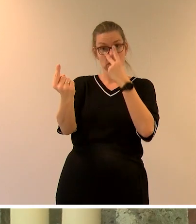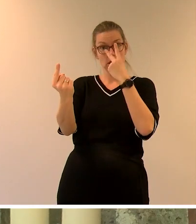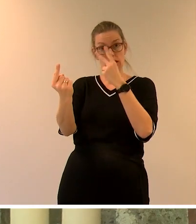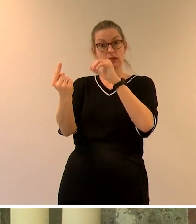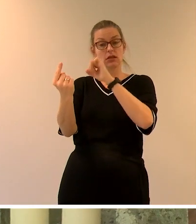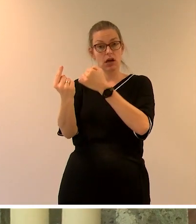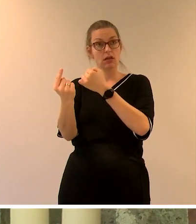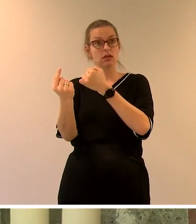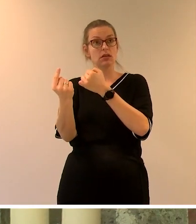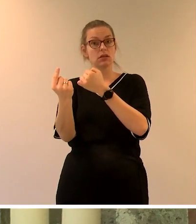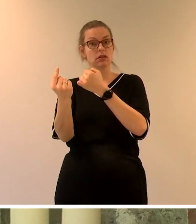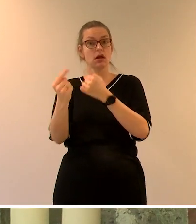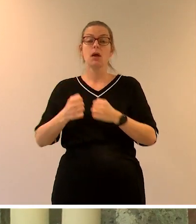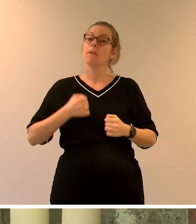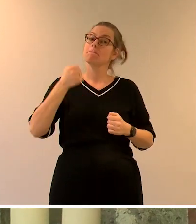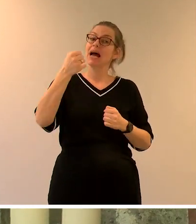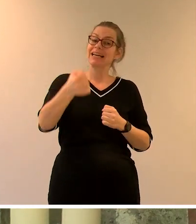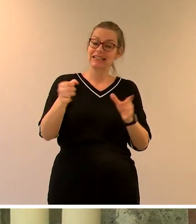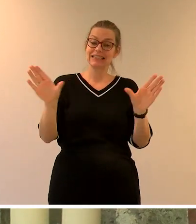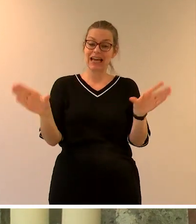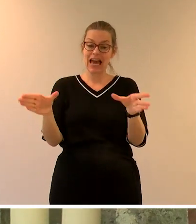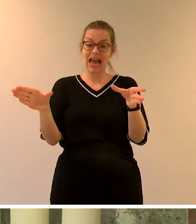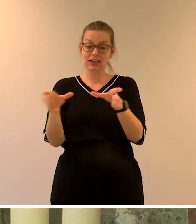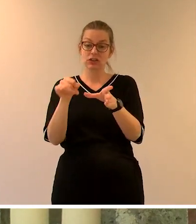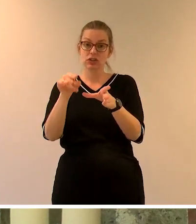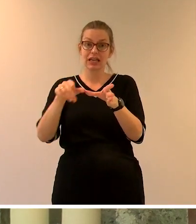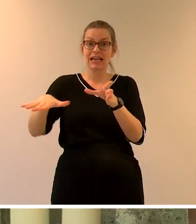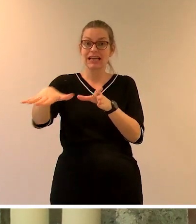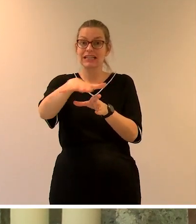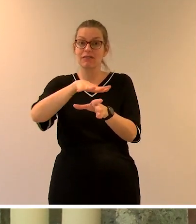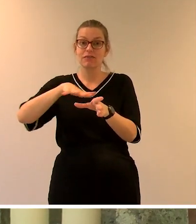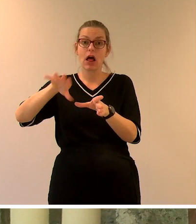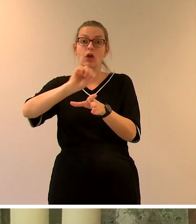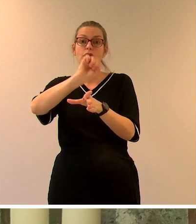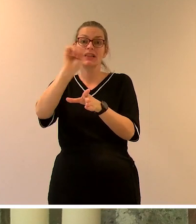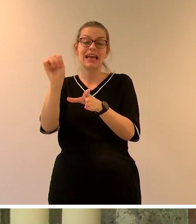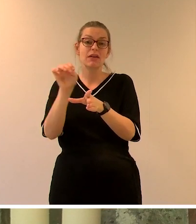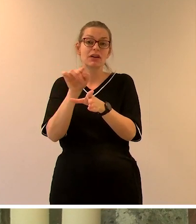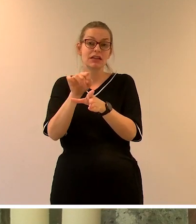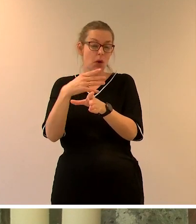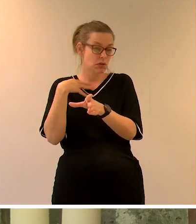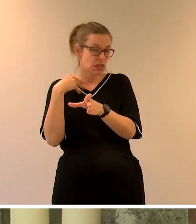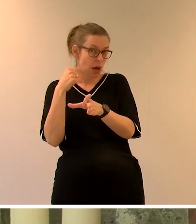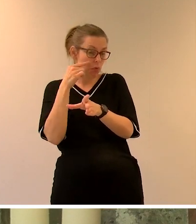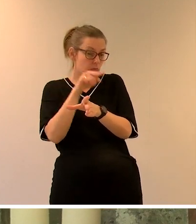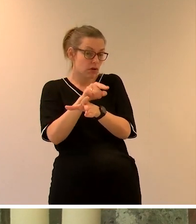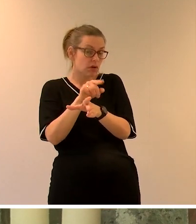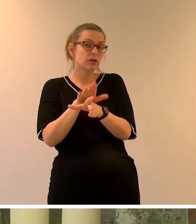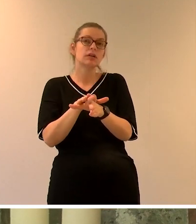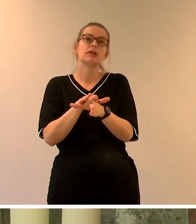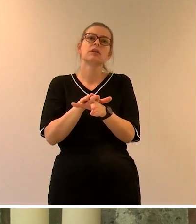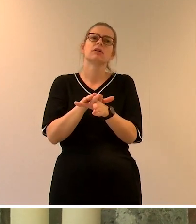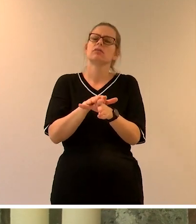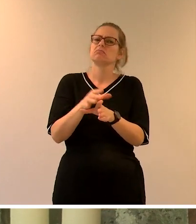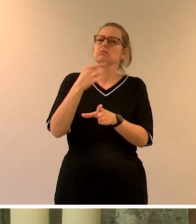komt bij de herders die waken in de velden van Efrata over de schapen. En dan zegt hij,